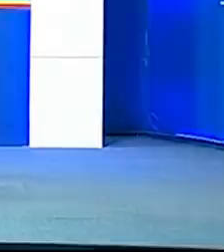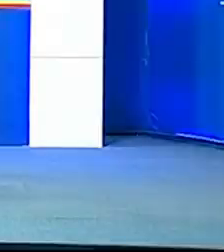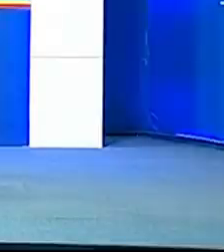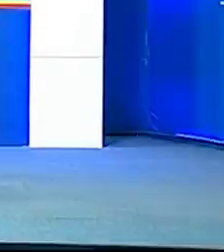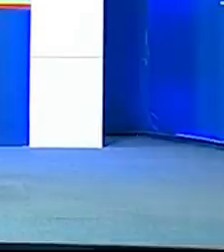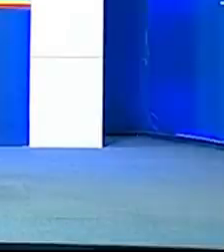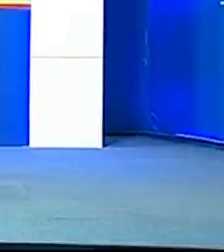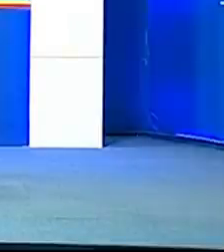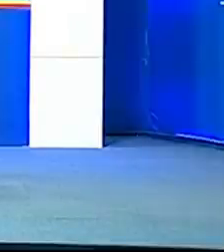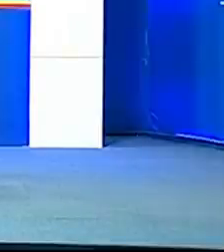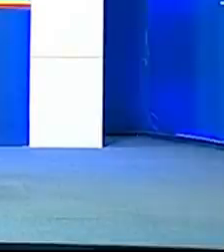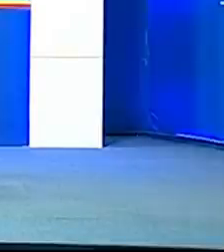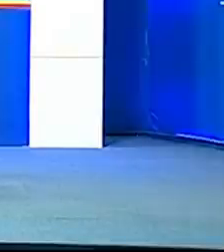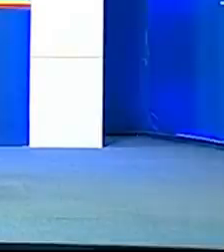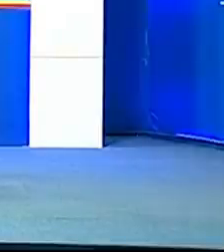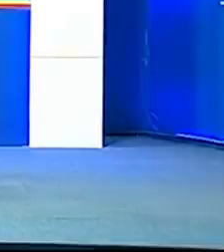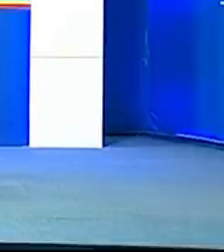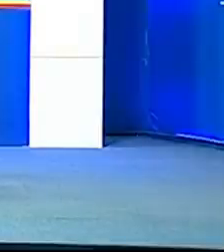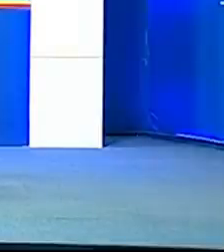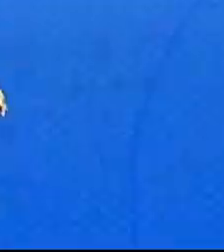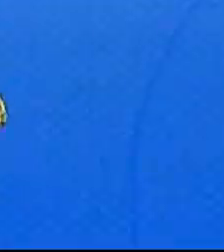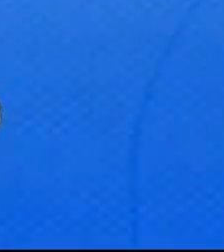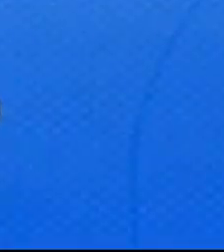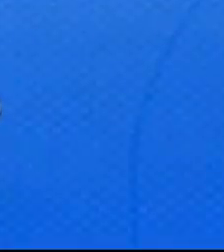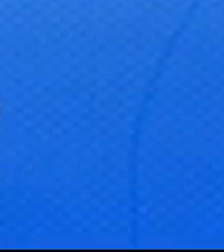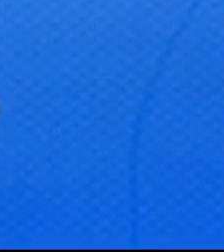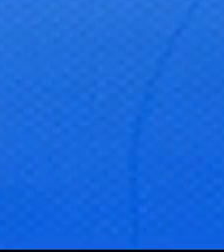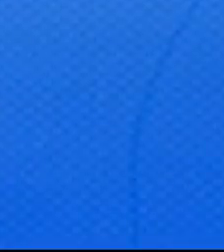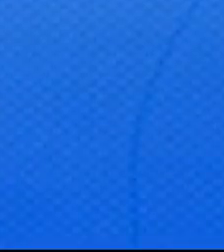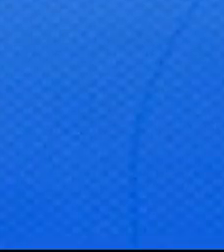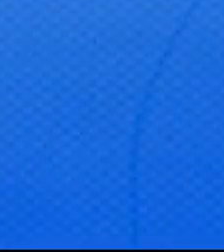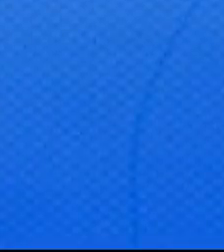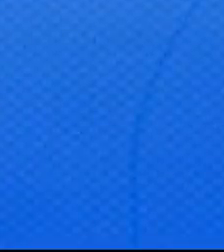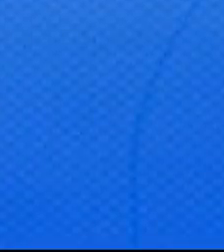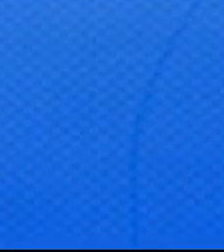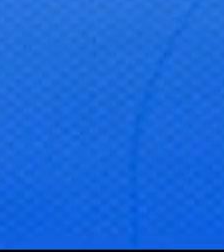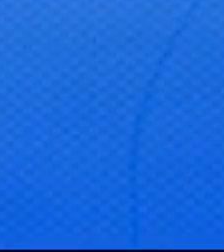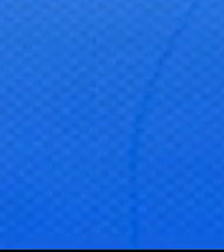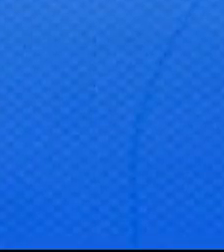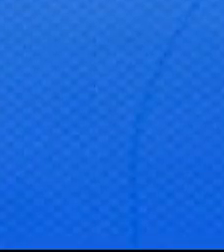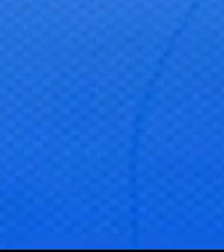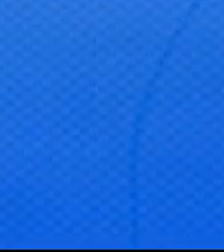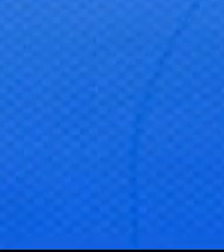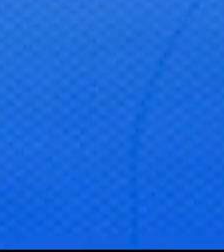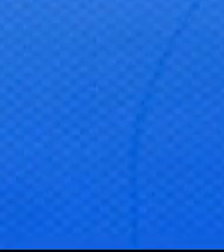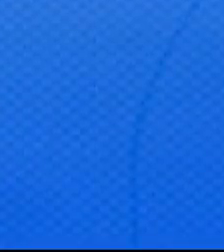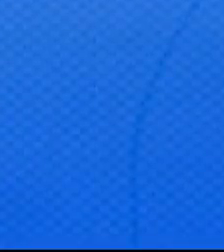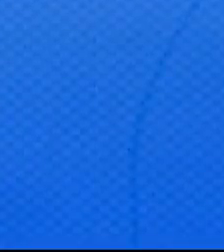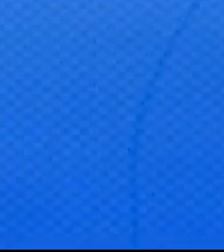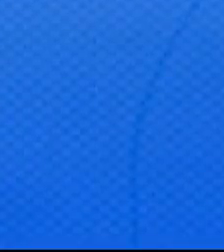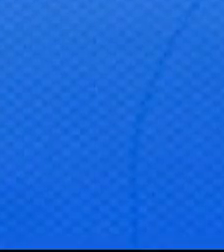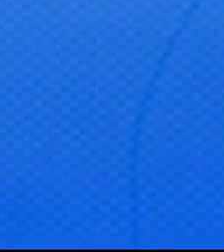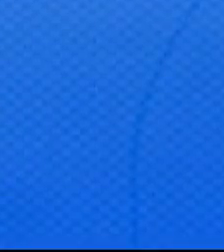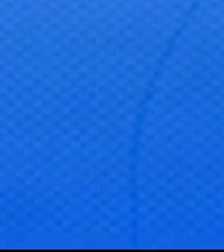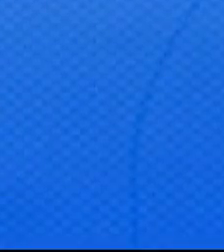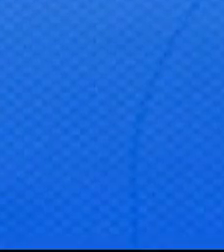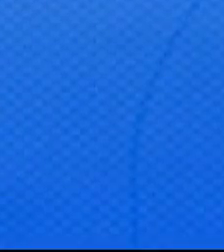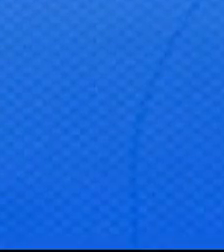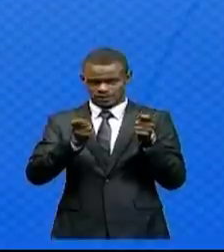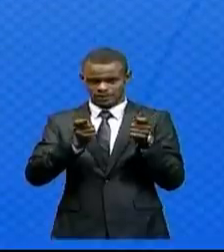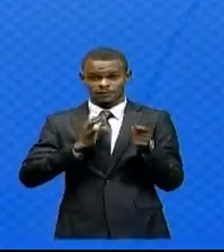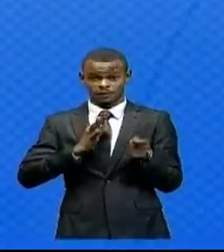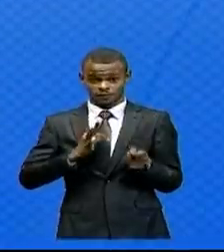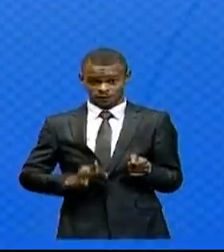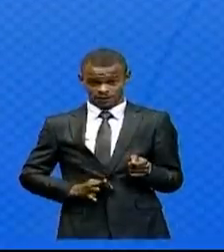Compte rendu de la 28e réunion du Conseil des ministres. Le président de la République, chef de l'État,